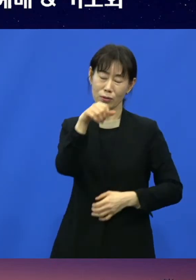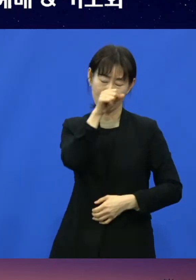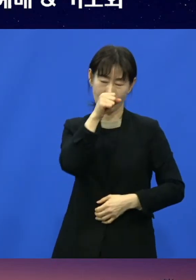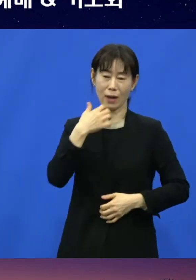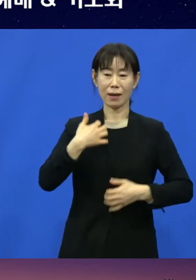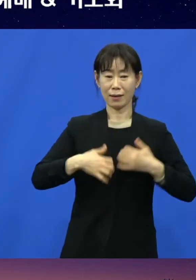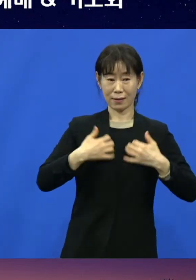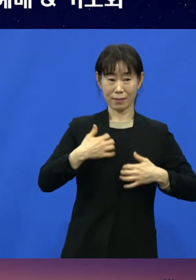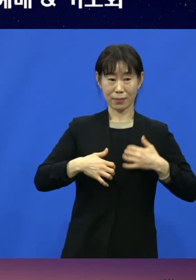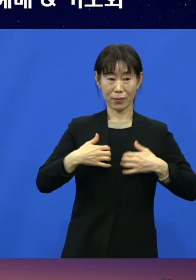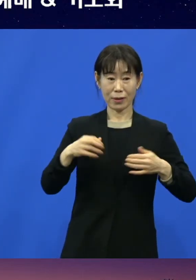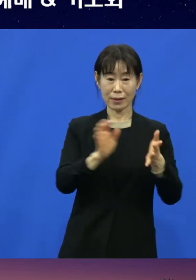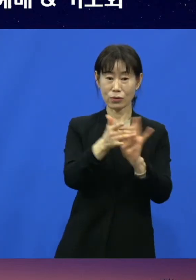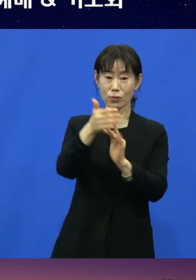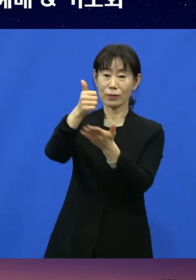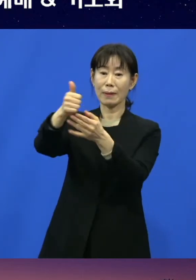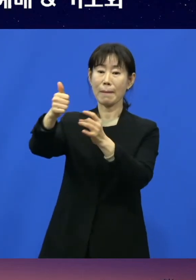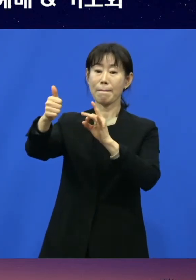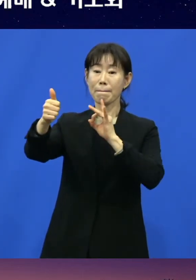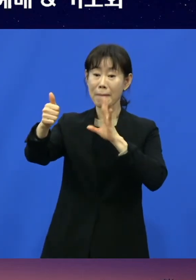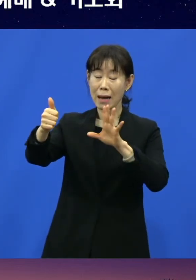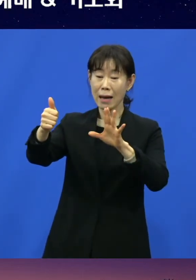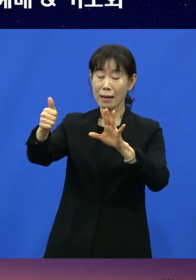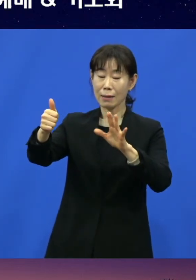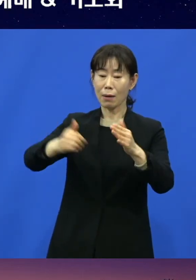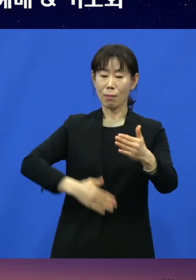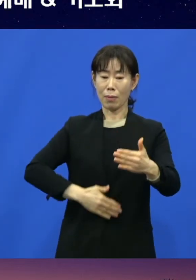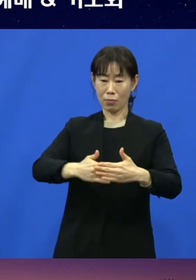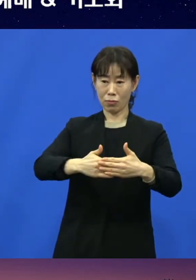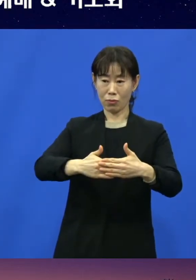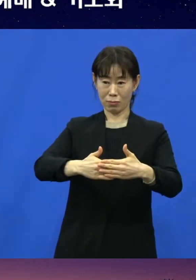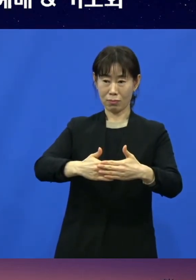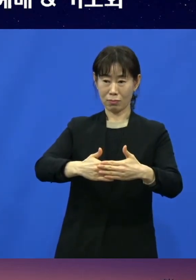예수님 한 분으로 나는 배가 불러요.